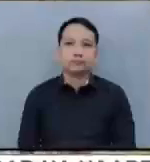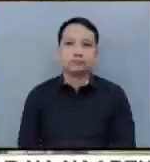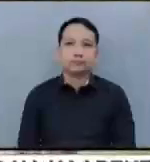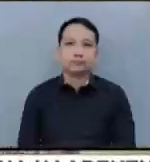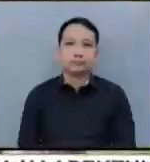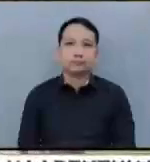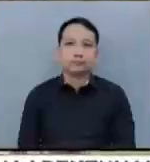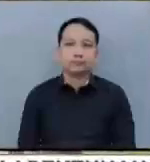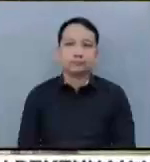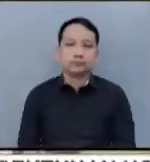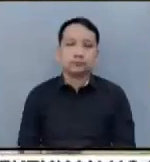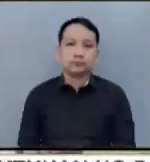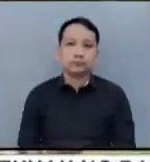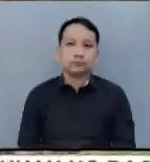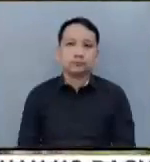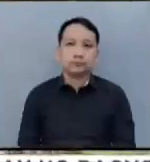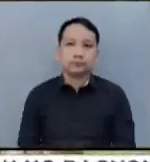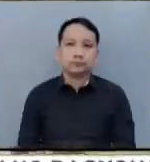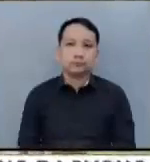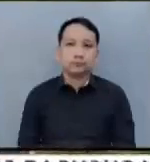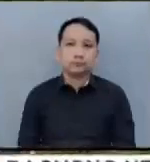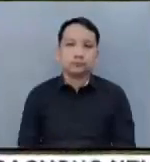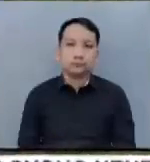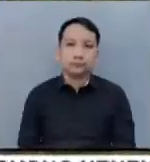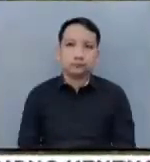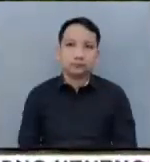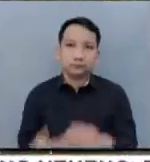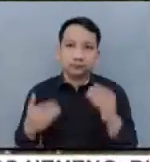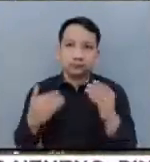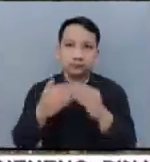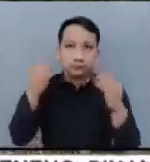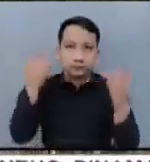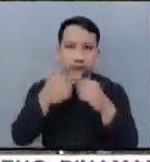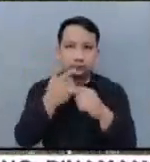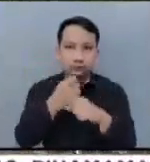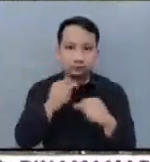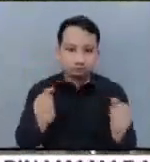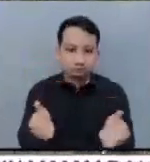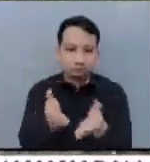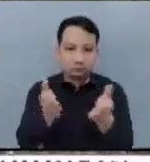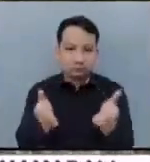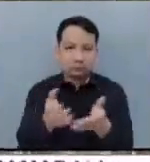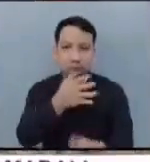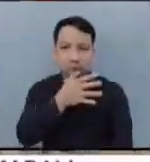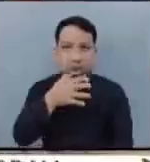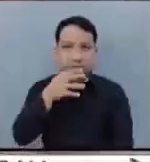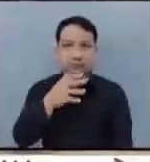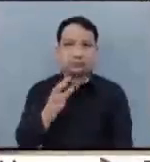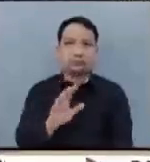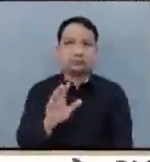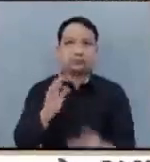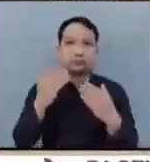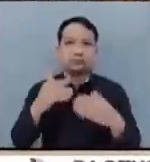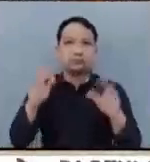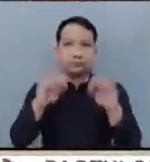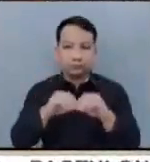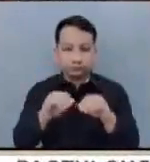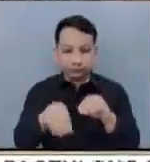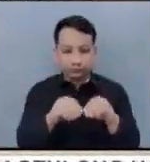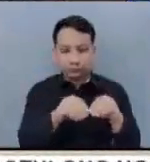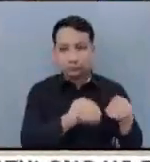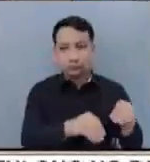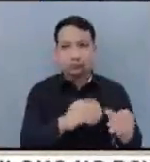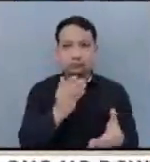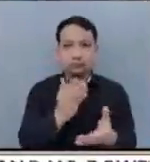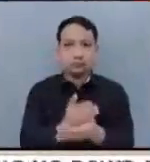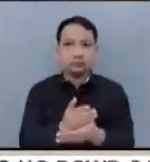Para maabot ang food security, kailangan maengganyo ang mga magsasaka na huwag sukuan ang pagtatanim. Kaya nagkasundo ang grupo ng